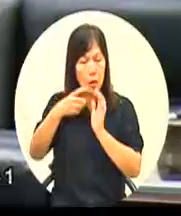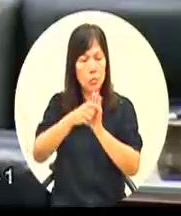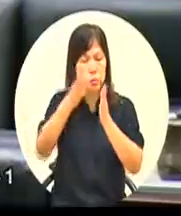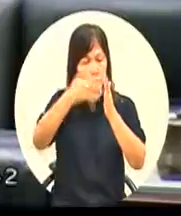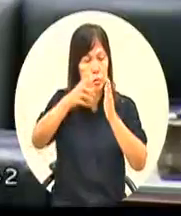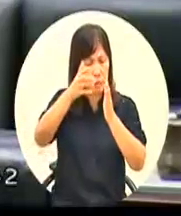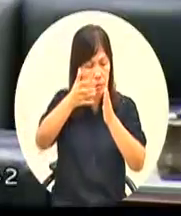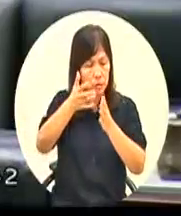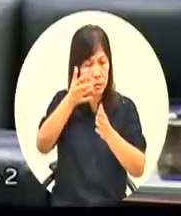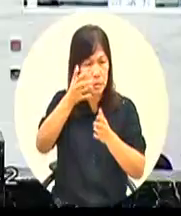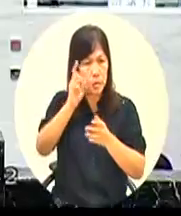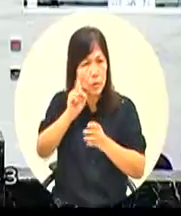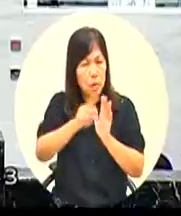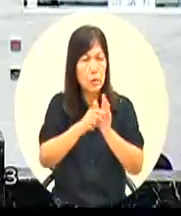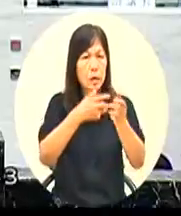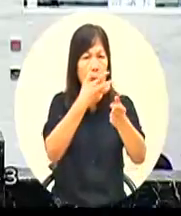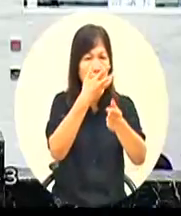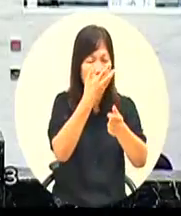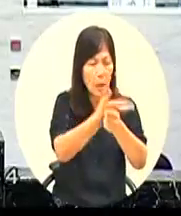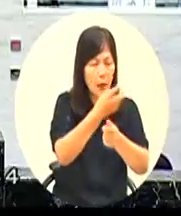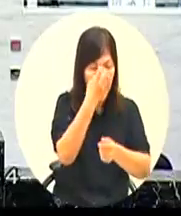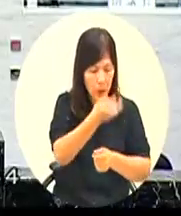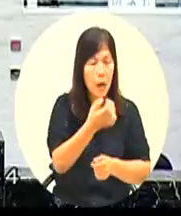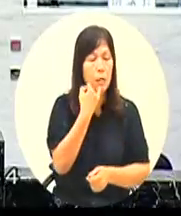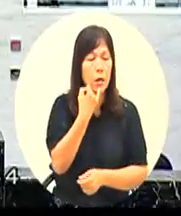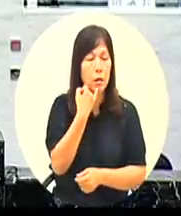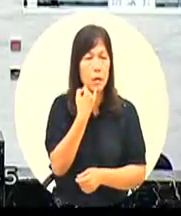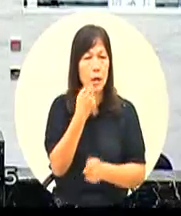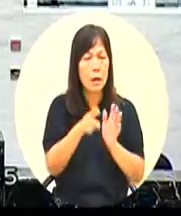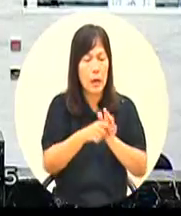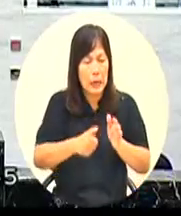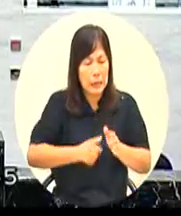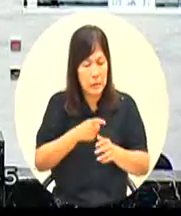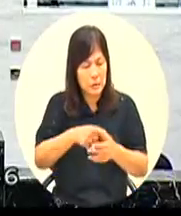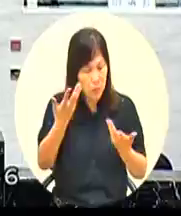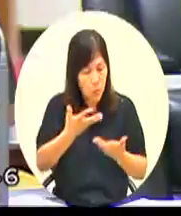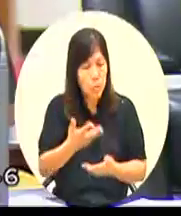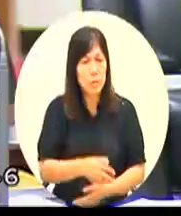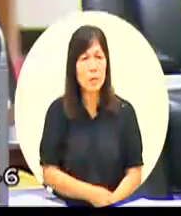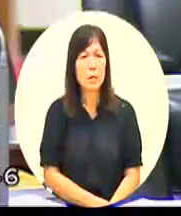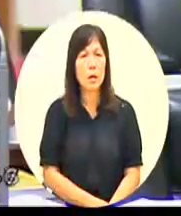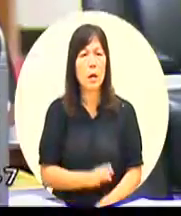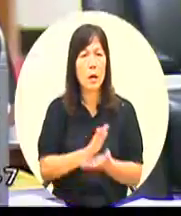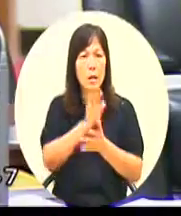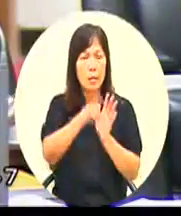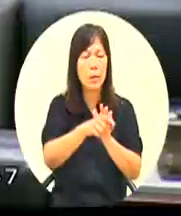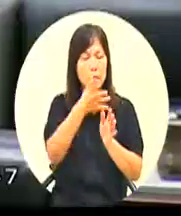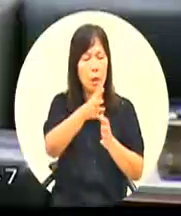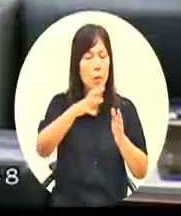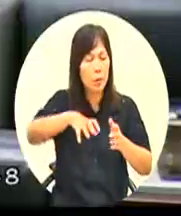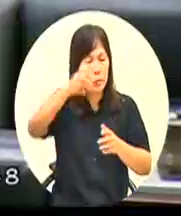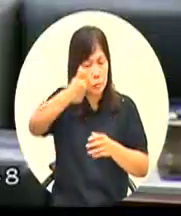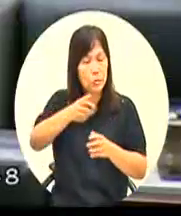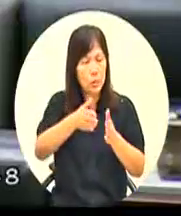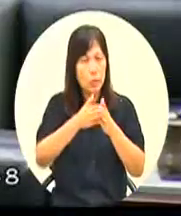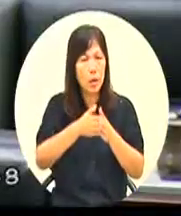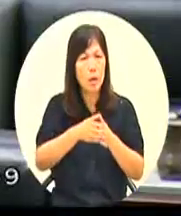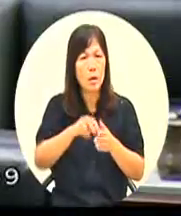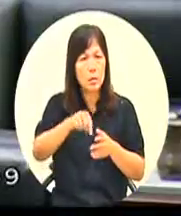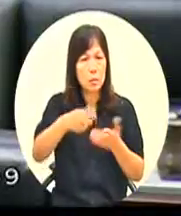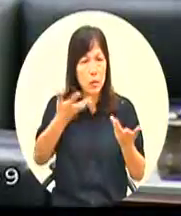来啊、 你要让教育局知道，这样他们可以去看一下。 是啊， 那是事实的问题啦。后来我要问局长哦。像这种情